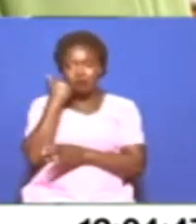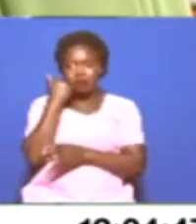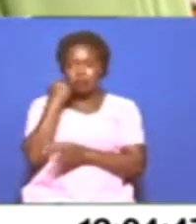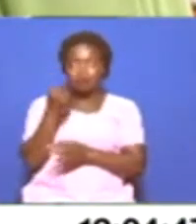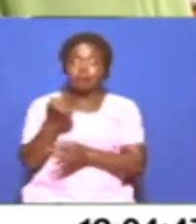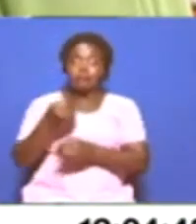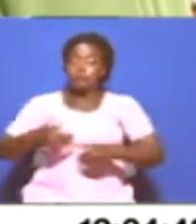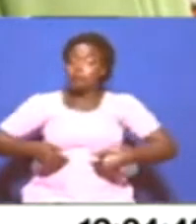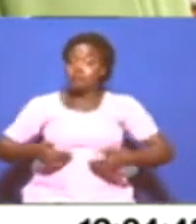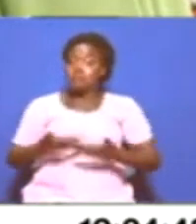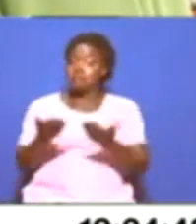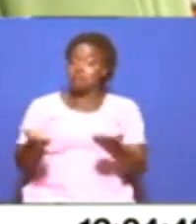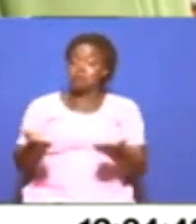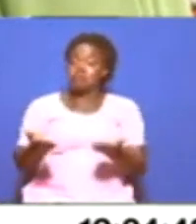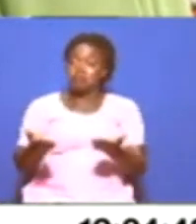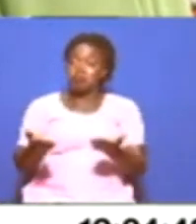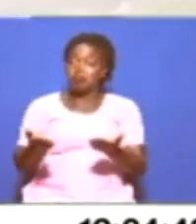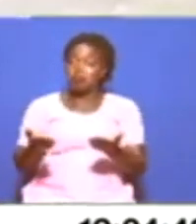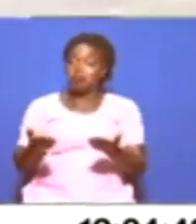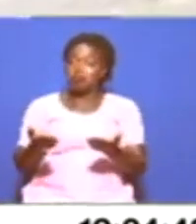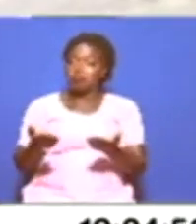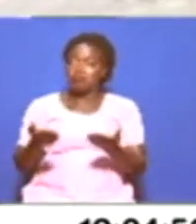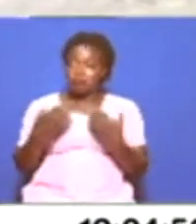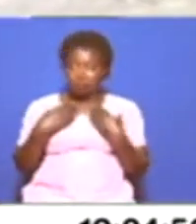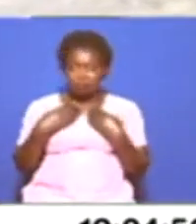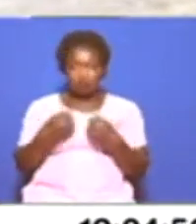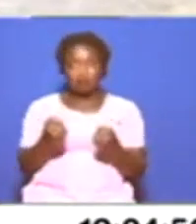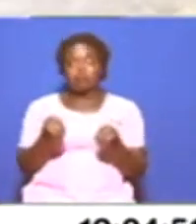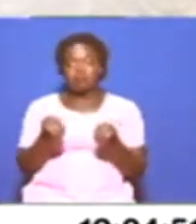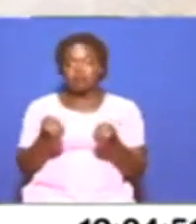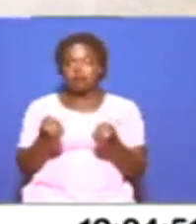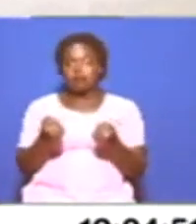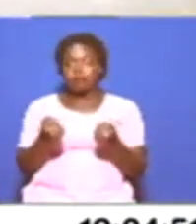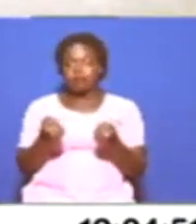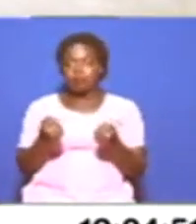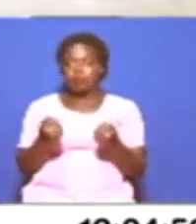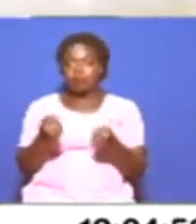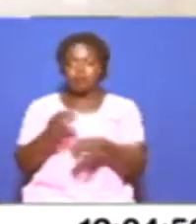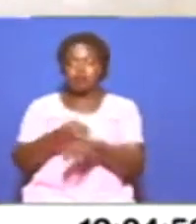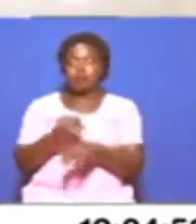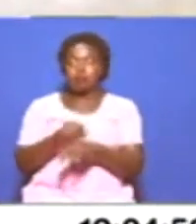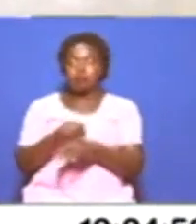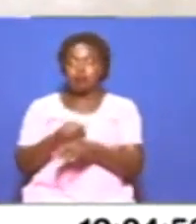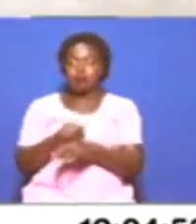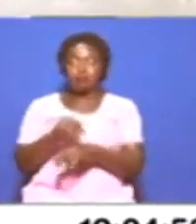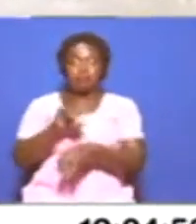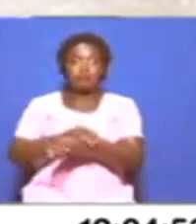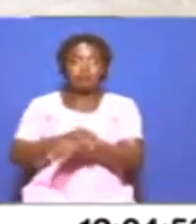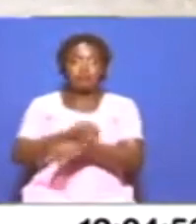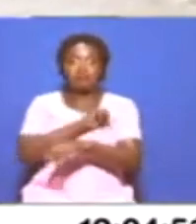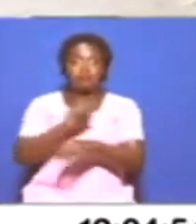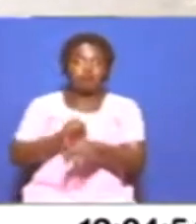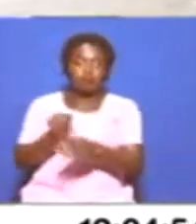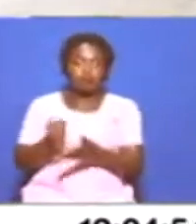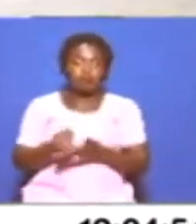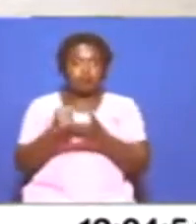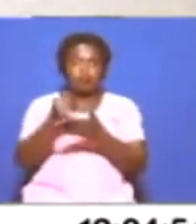hapa wataponya hiyo ugonjwa. Tabibu huyo ametoa wito kwa wahisani wema kumsaidia kukomeza uraibu